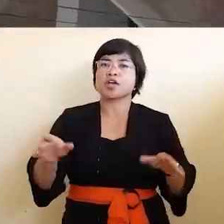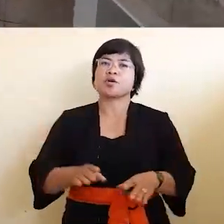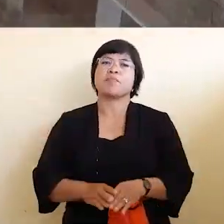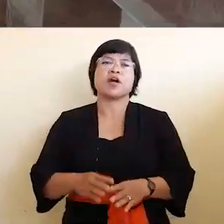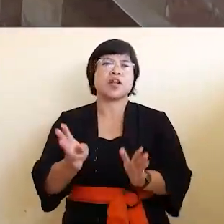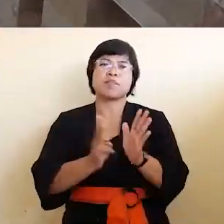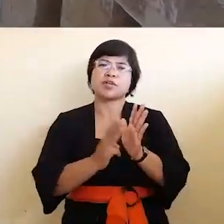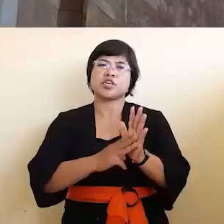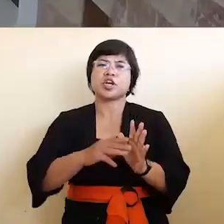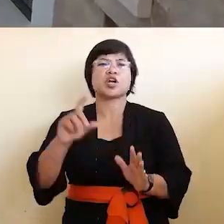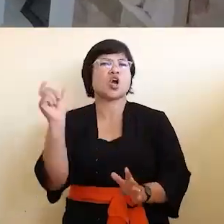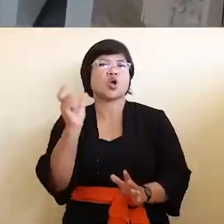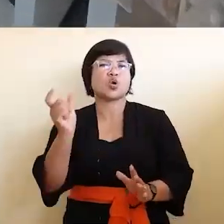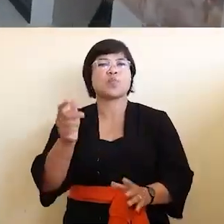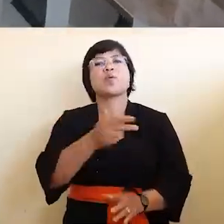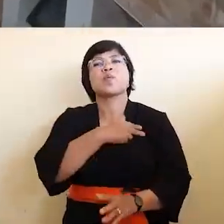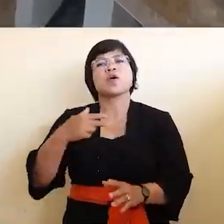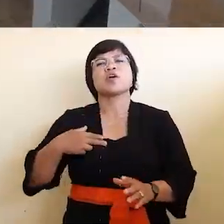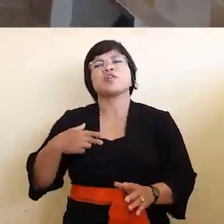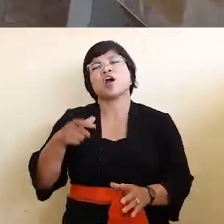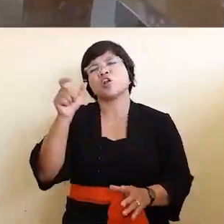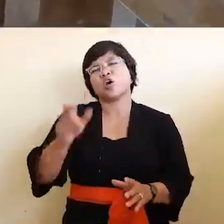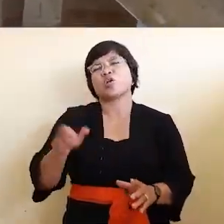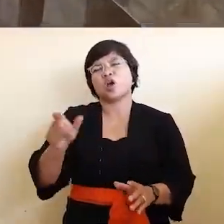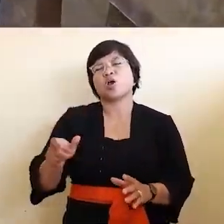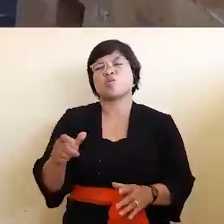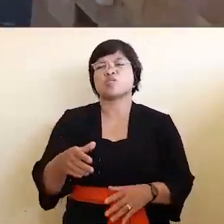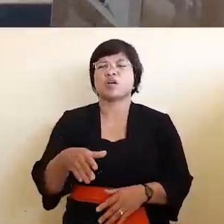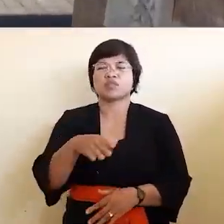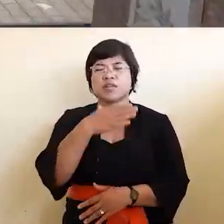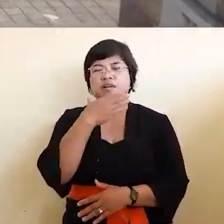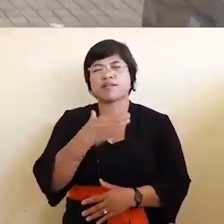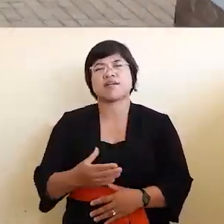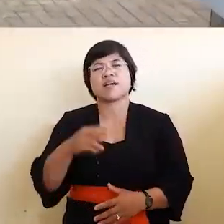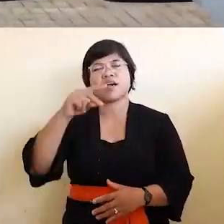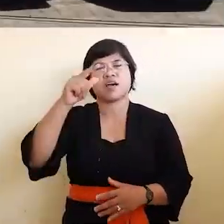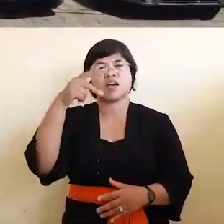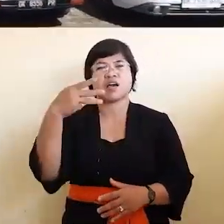umum maupun kepada kelompok rentan.